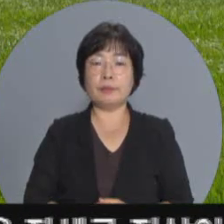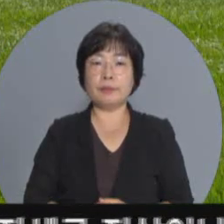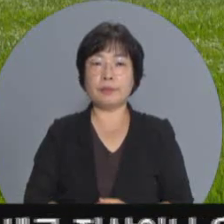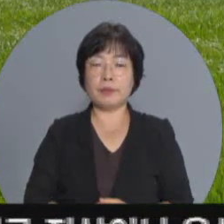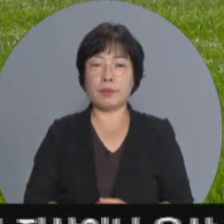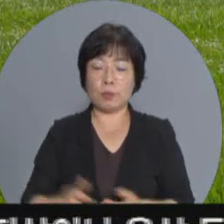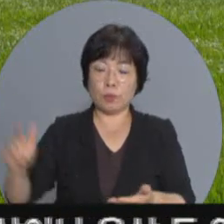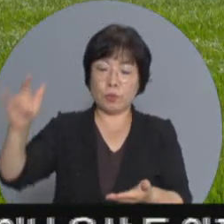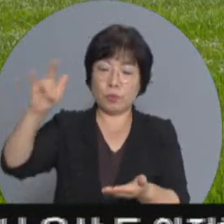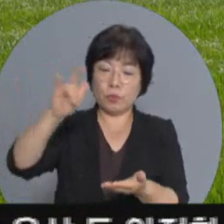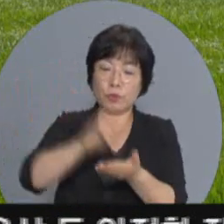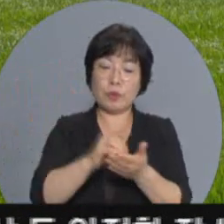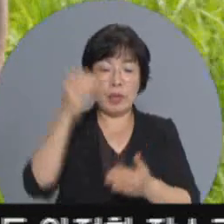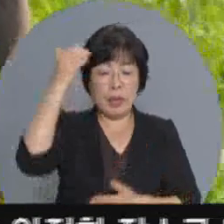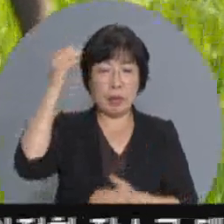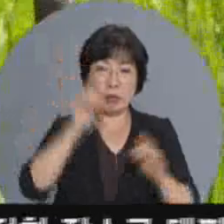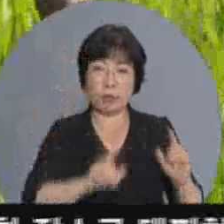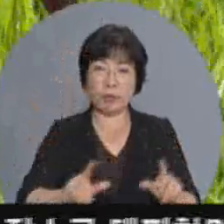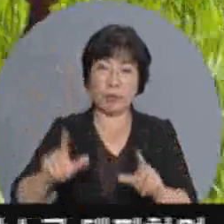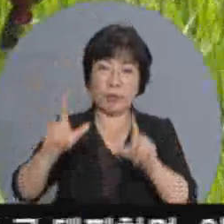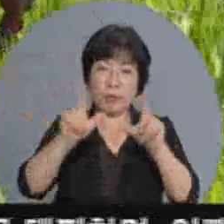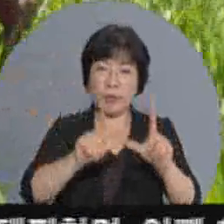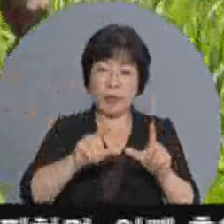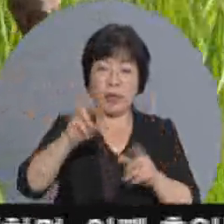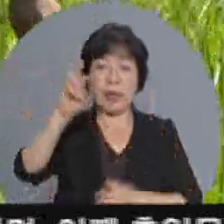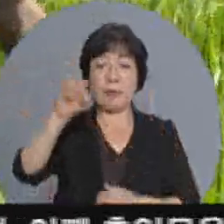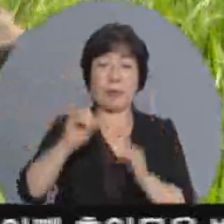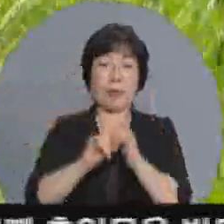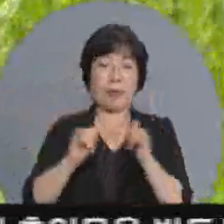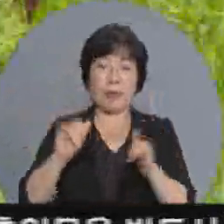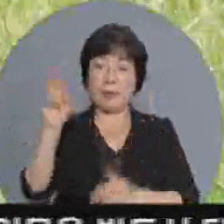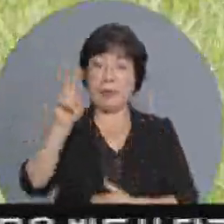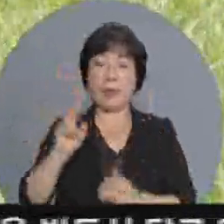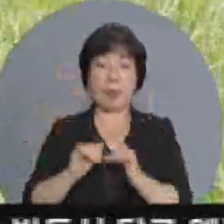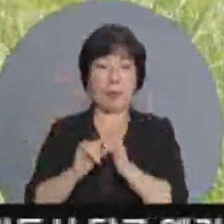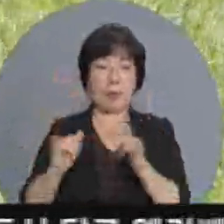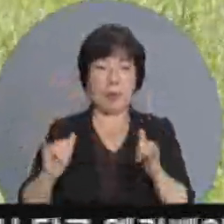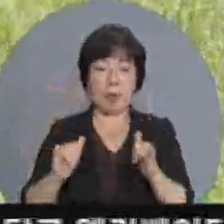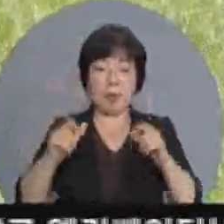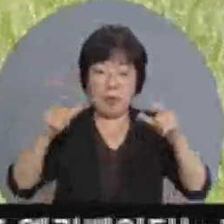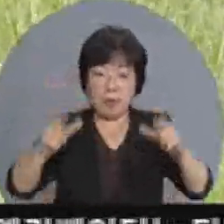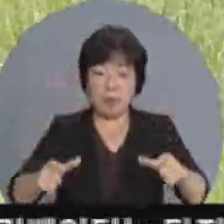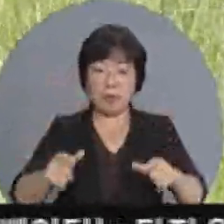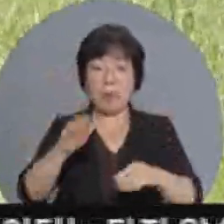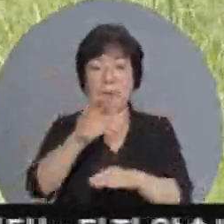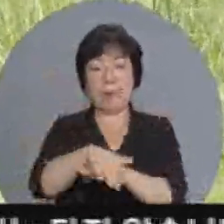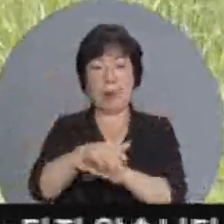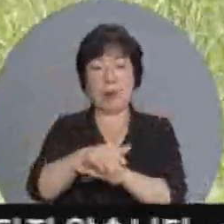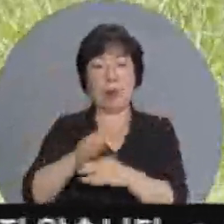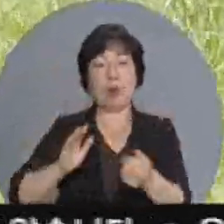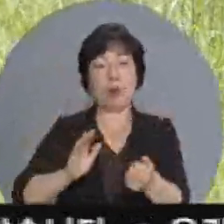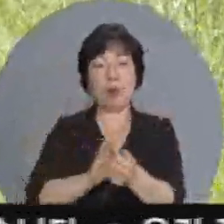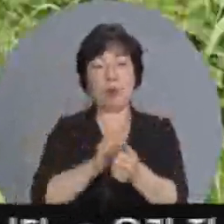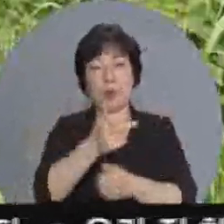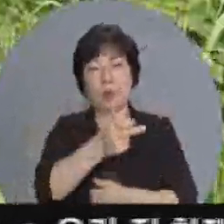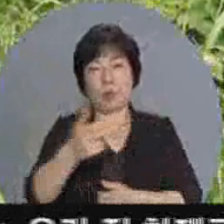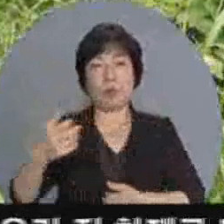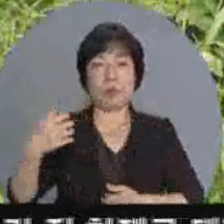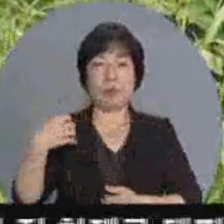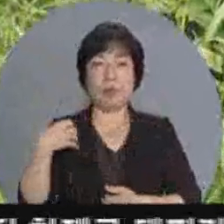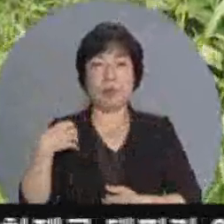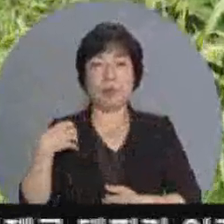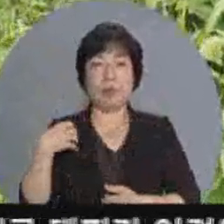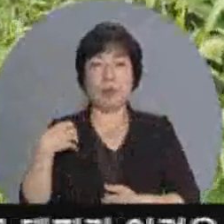다문화사회로 진입하는 대한민국에서 30만 명에 달하는 베트남인은 지역 농촌산업 버팀목 역할을 하고